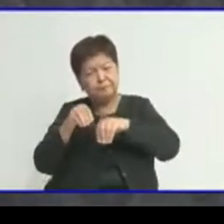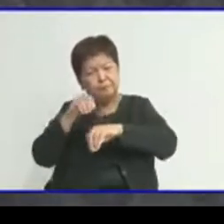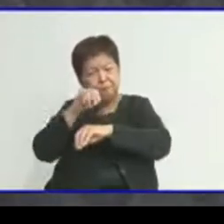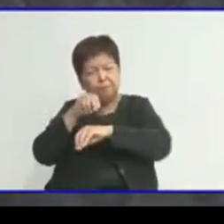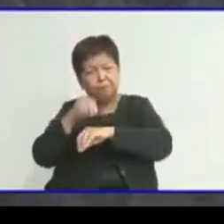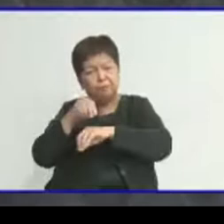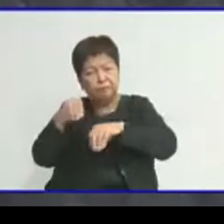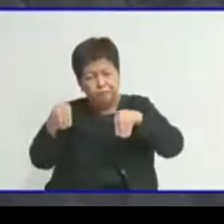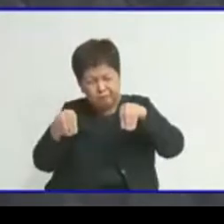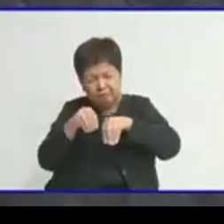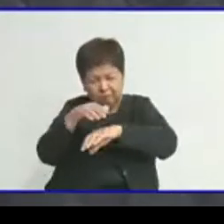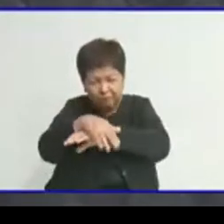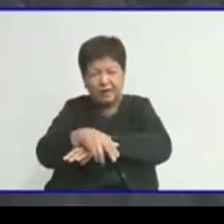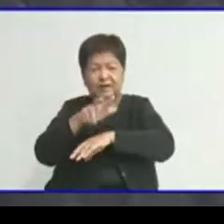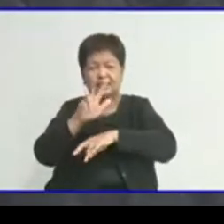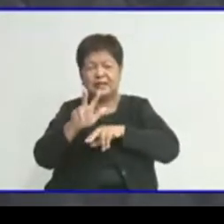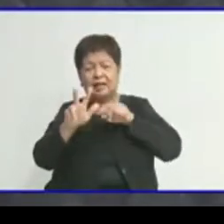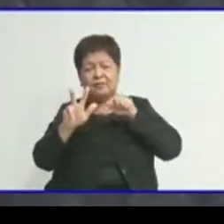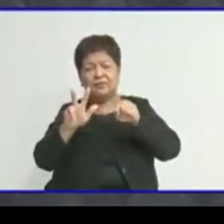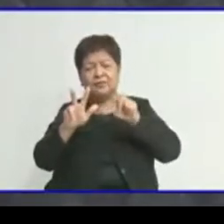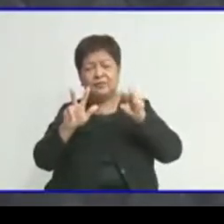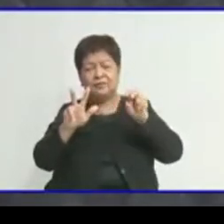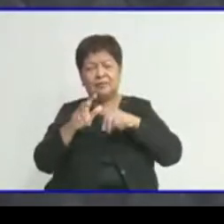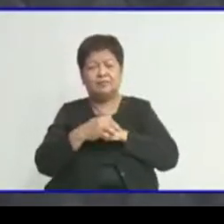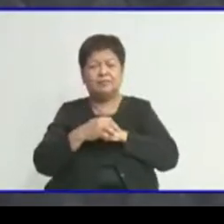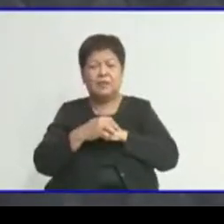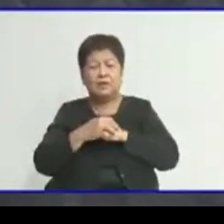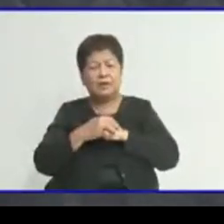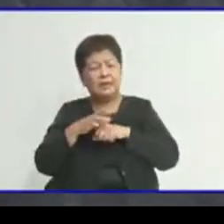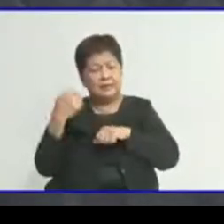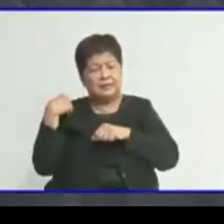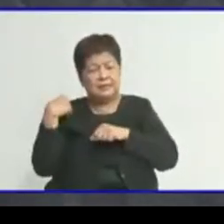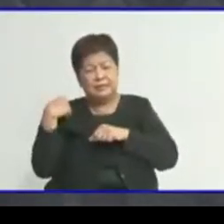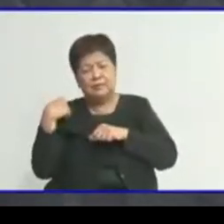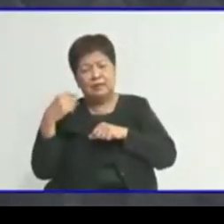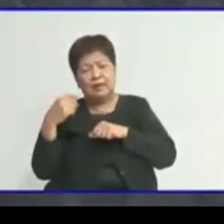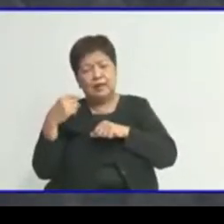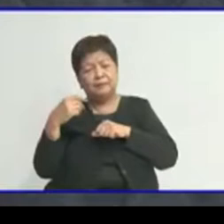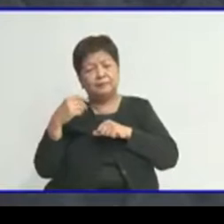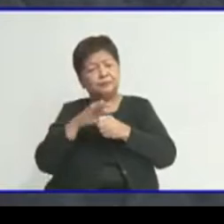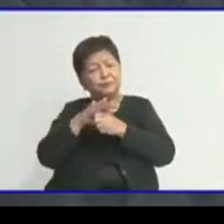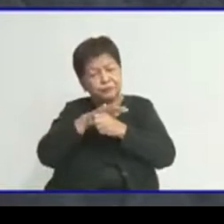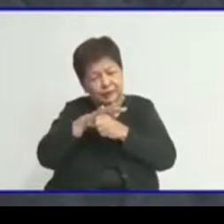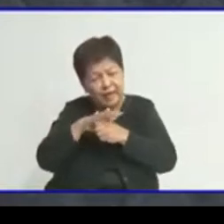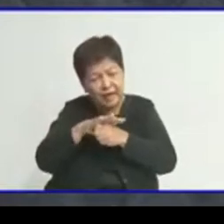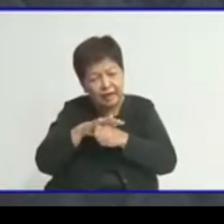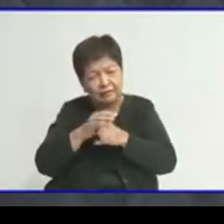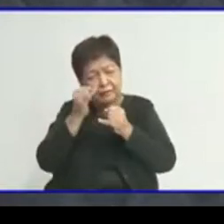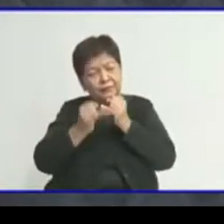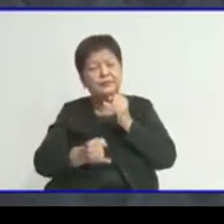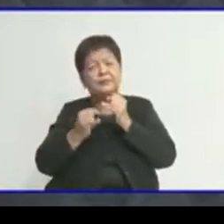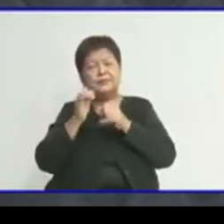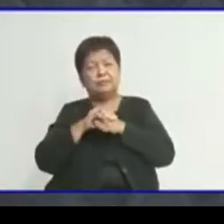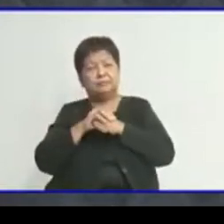ก็ ใช้เวลาไปชั่วโมงครึ่งแล้วที่คิดว่าสมควรแก่เวลาแล้วที ่ เรื่องของการเสวนาออนไล